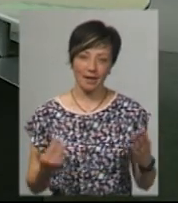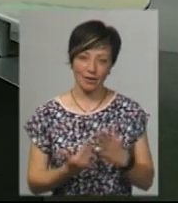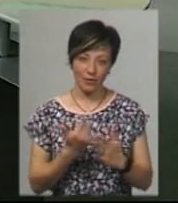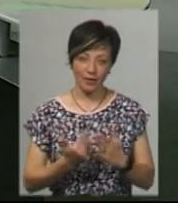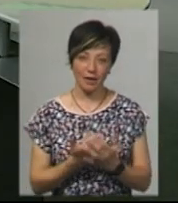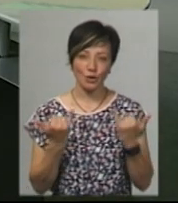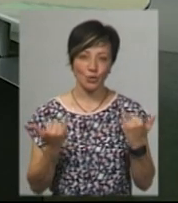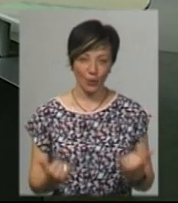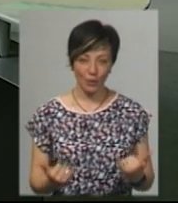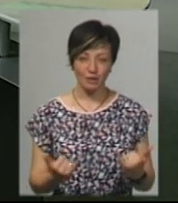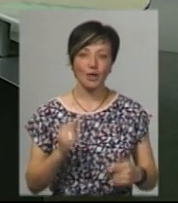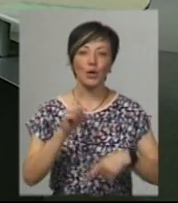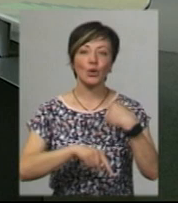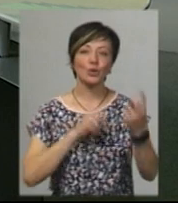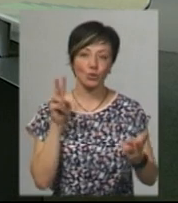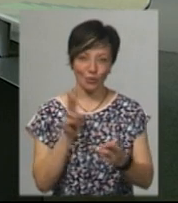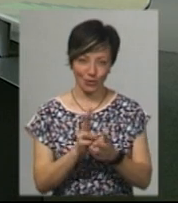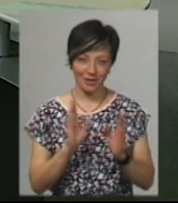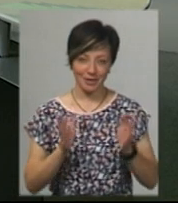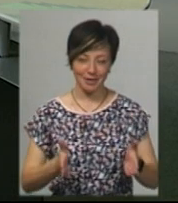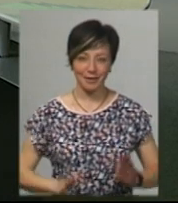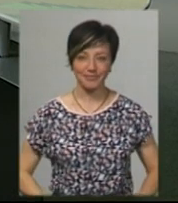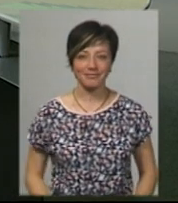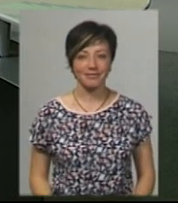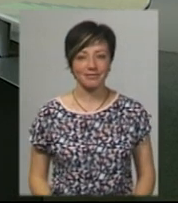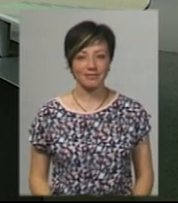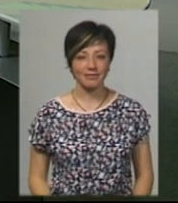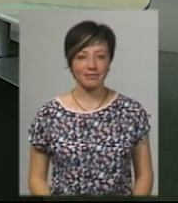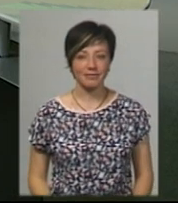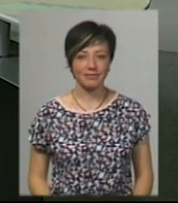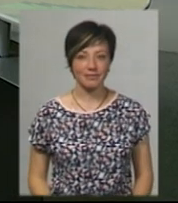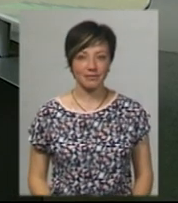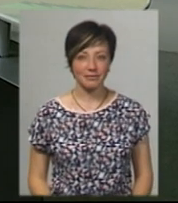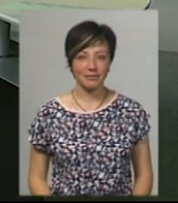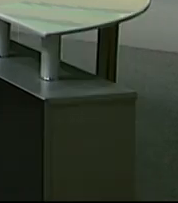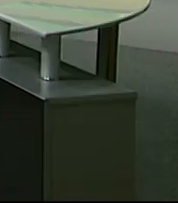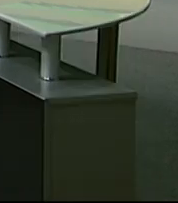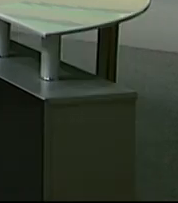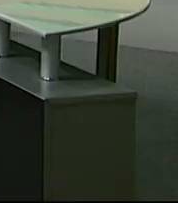інформація на цю годину. Наступний випуск новин дивіться о 20:30. Побачимось.